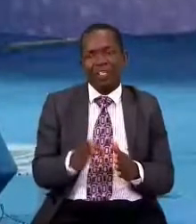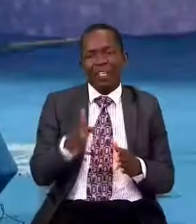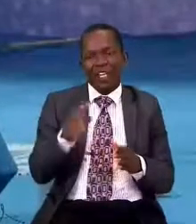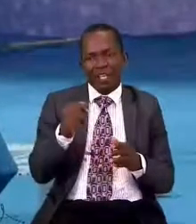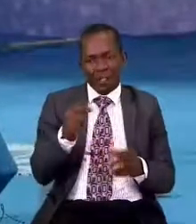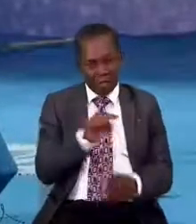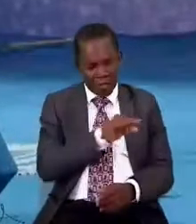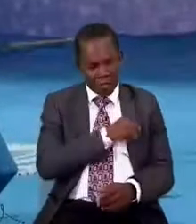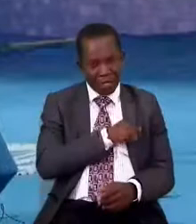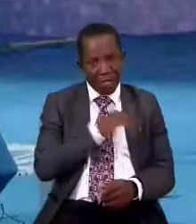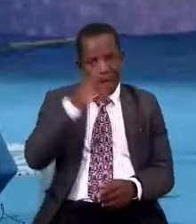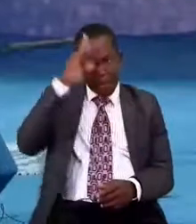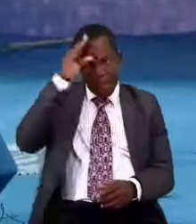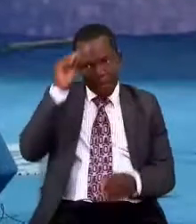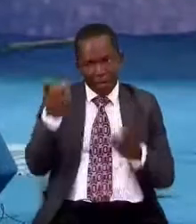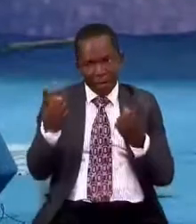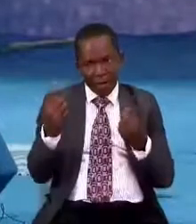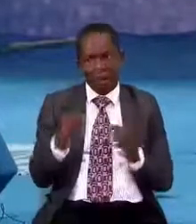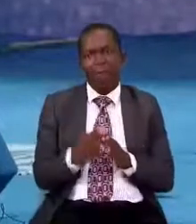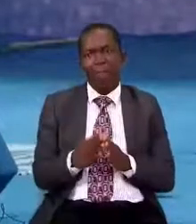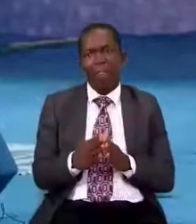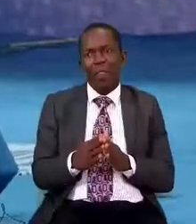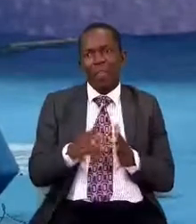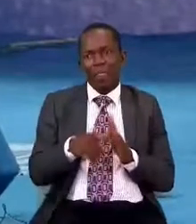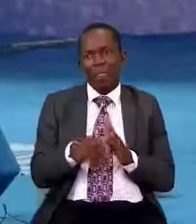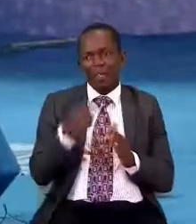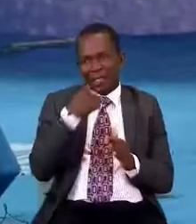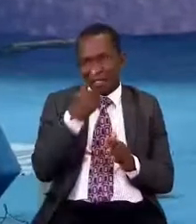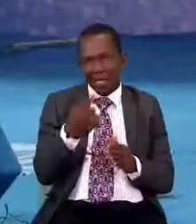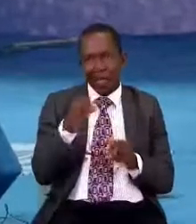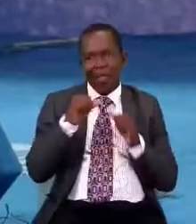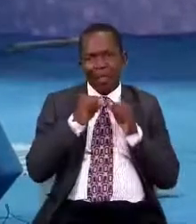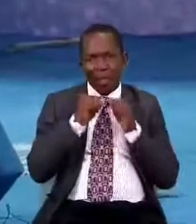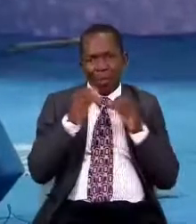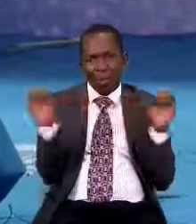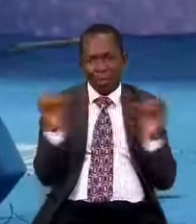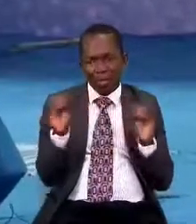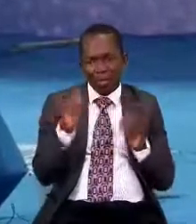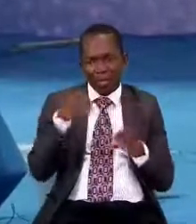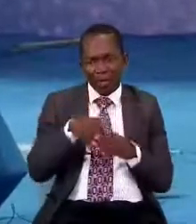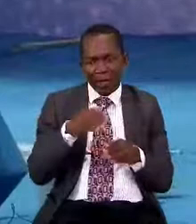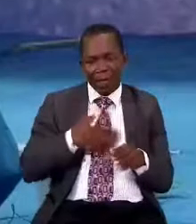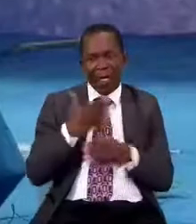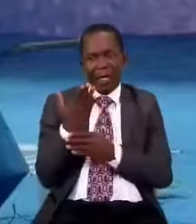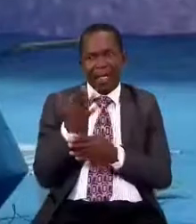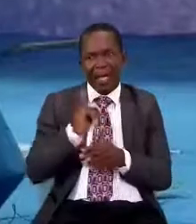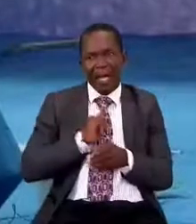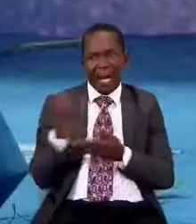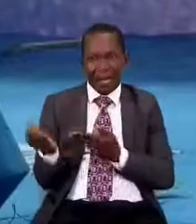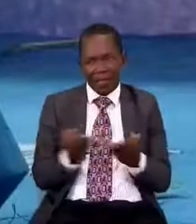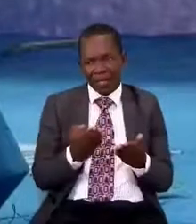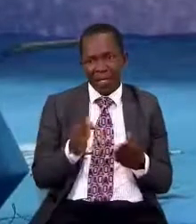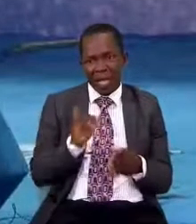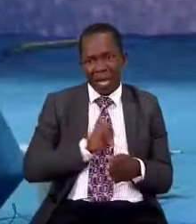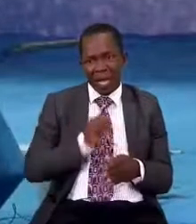main. Je suis coupable. Qu'est-ce que je peux faire? Comment je peux faire? Jésus,